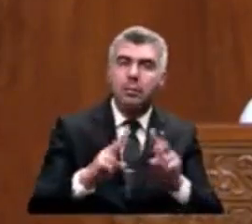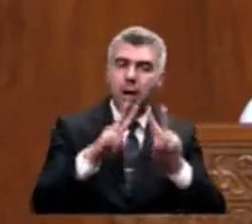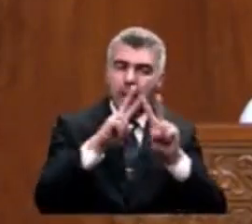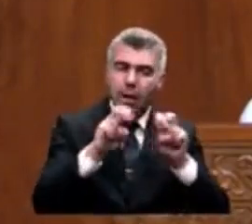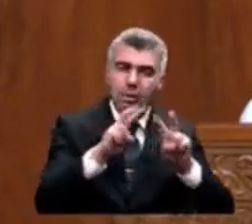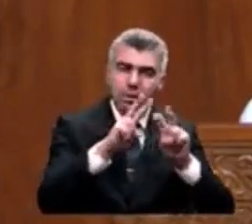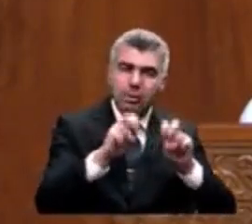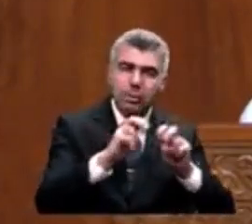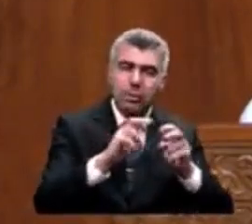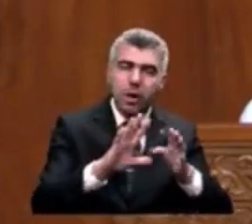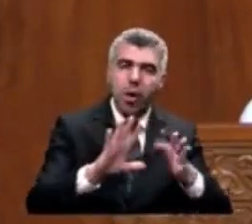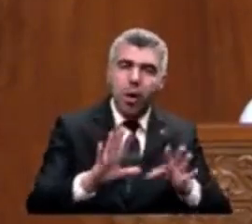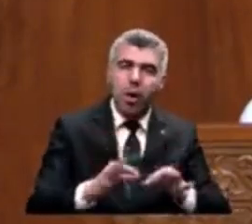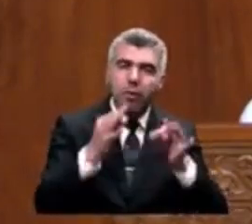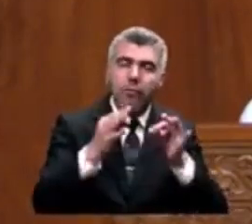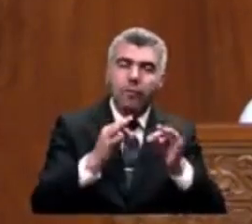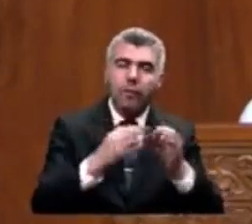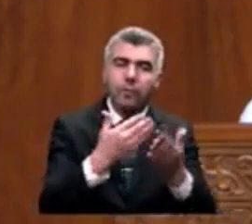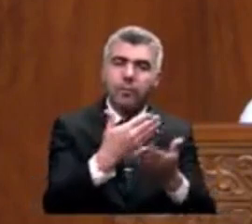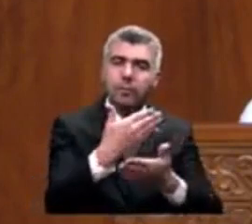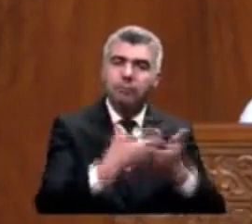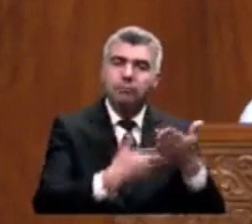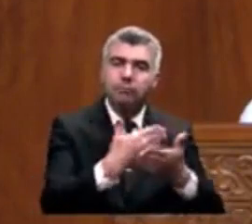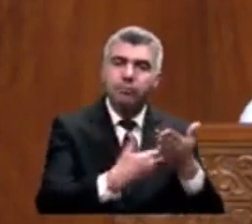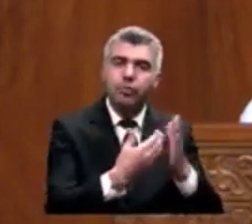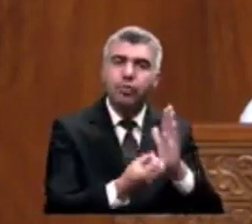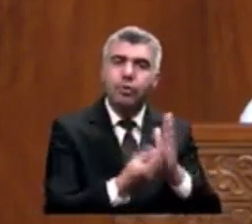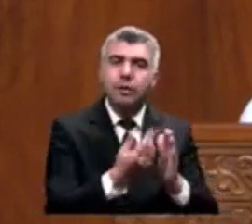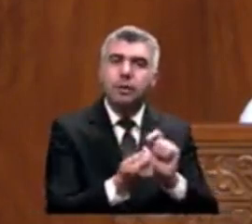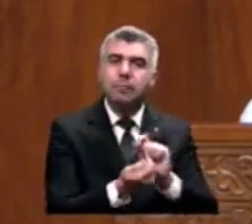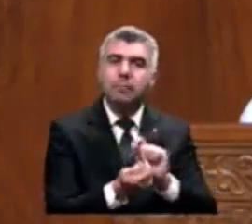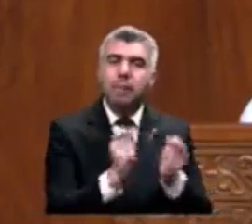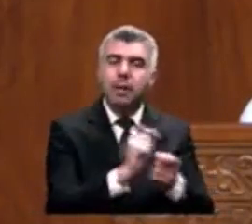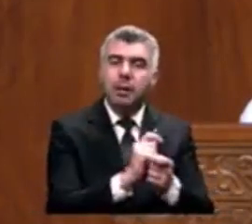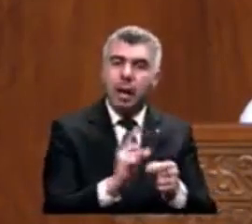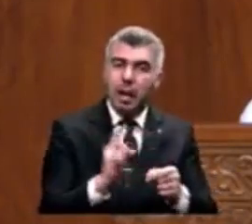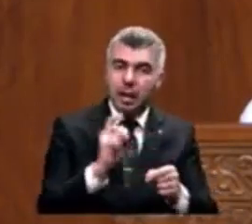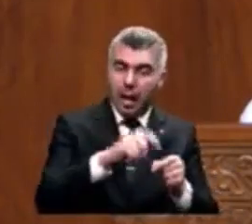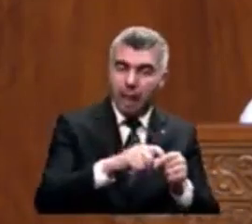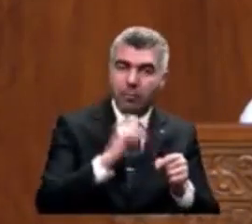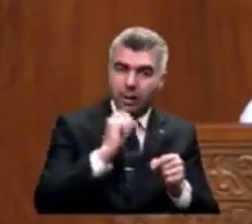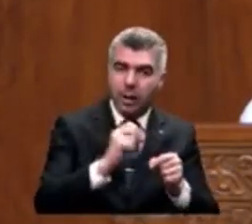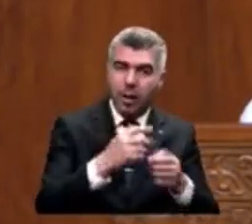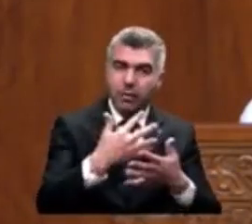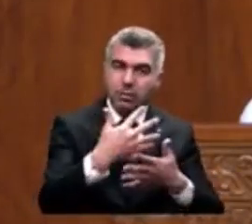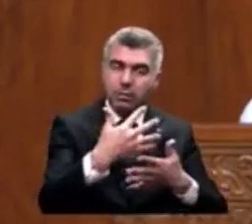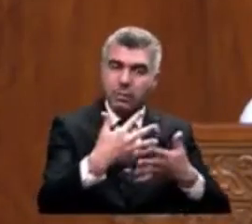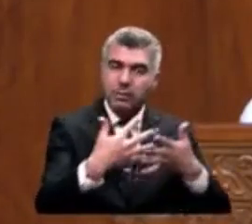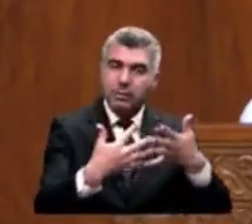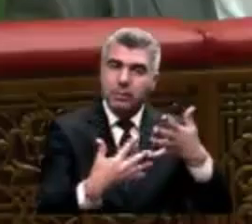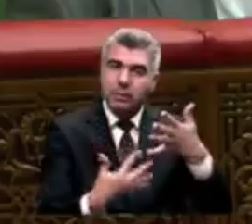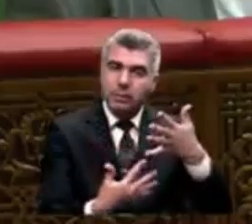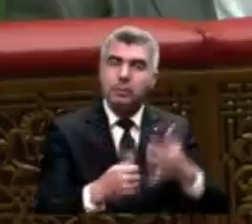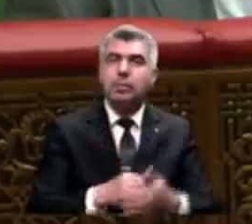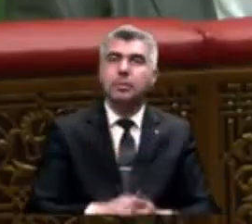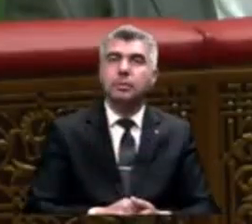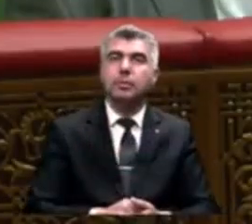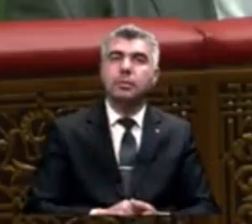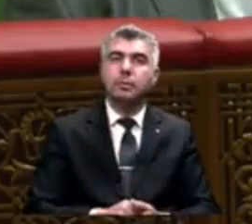على كافة الملاحظات والاقتراحات الواردة من طرف النقابات فيما يخص